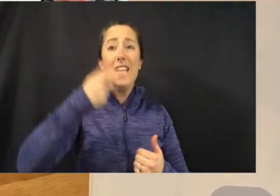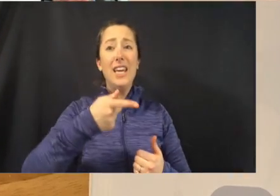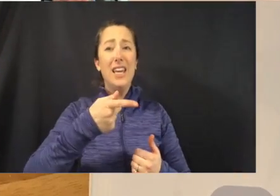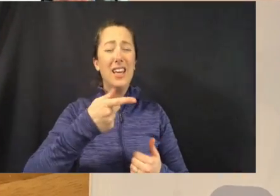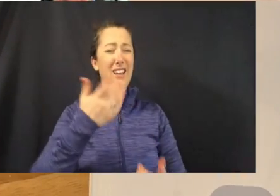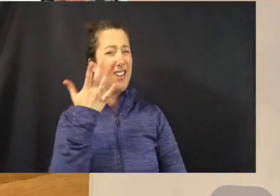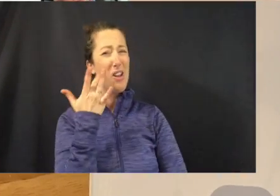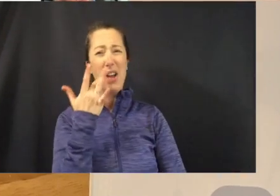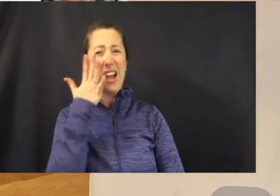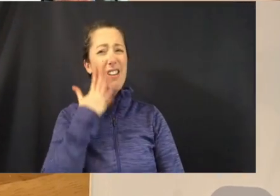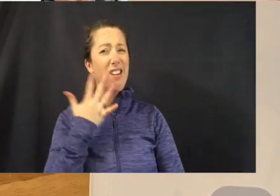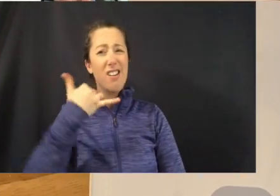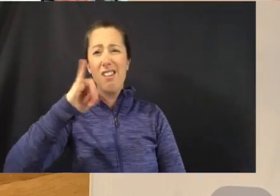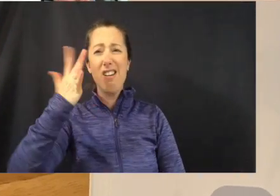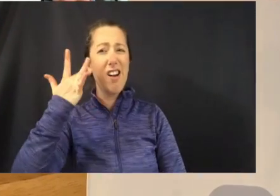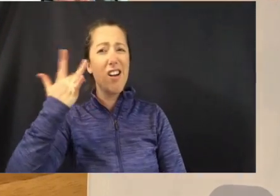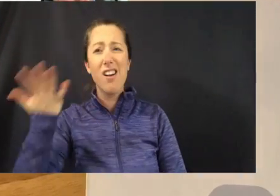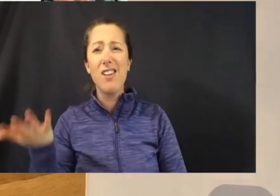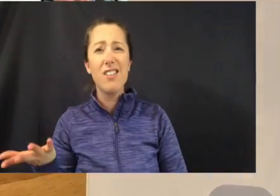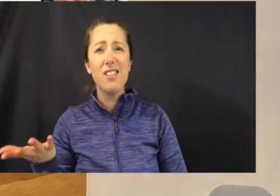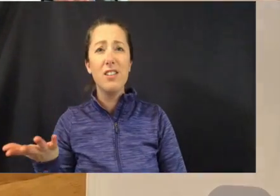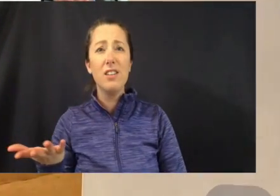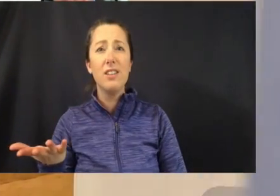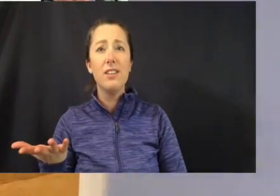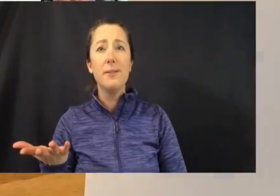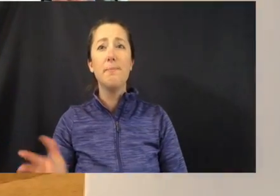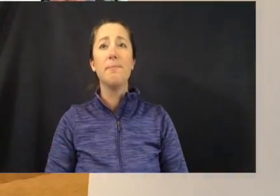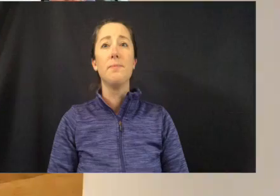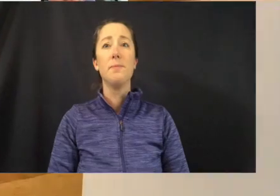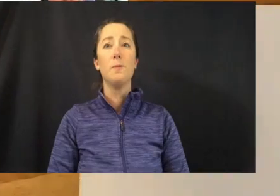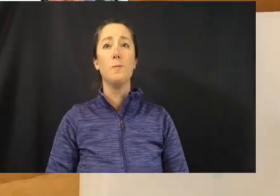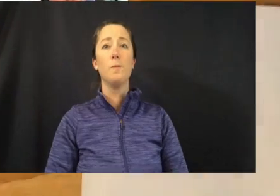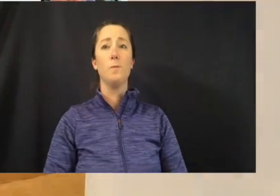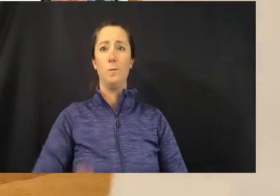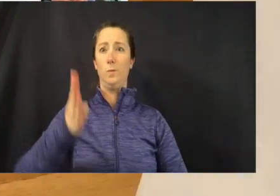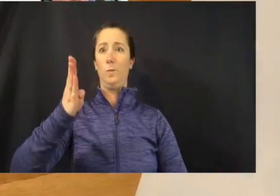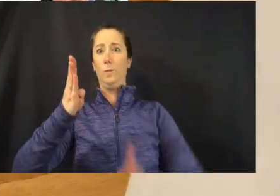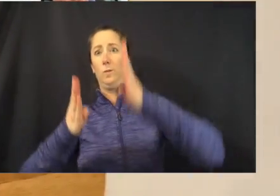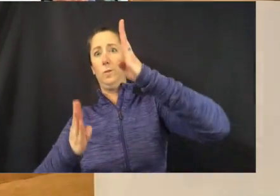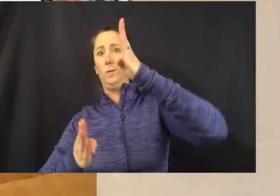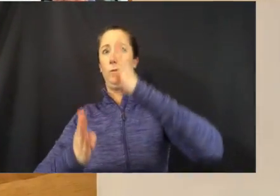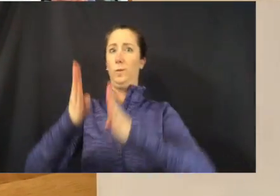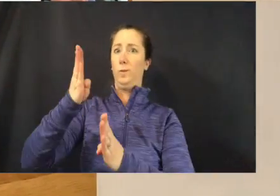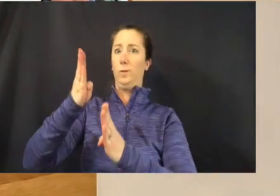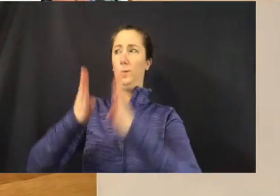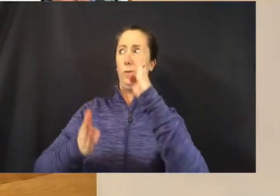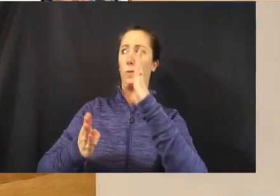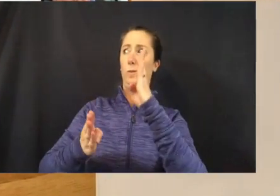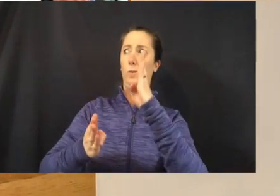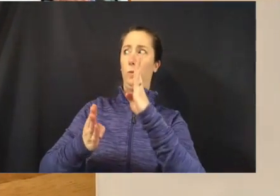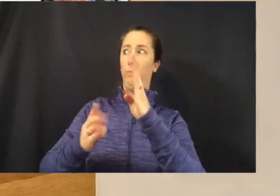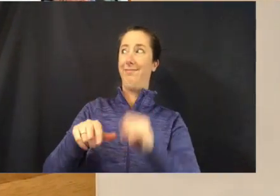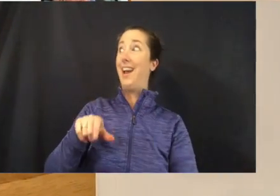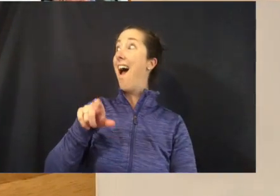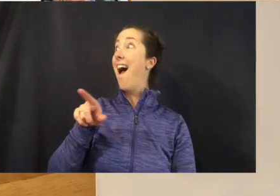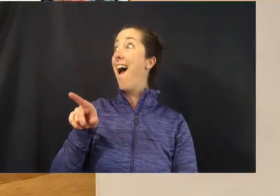Clowns are funny, but he is still sad. Et pourtant, les clowns sont drôles. C'est amusant.